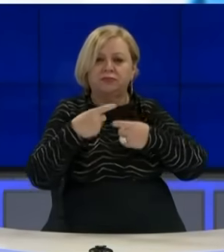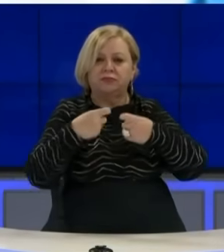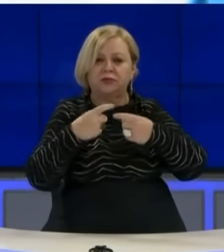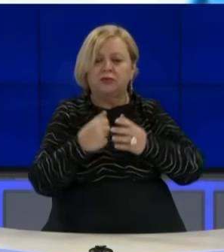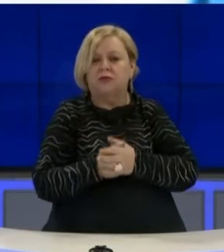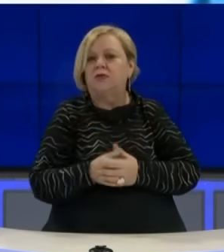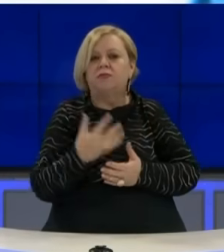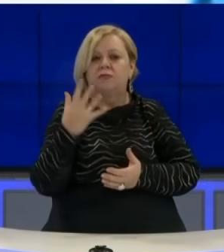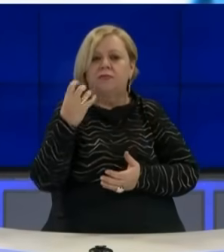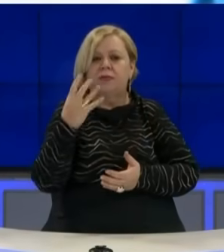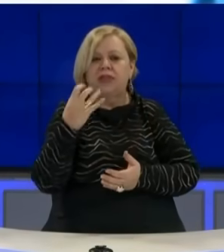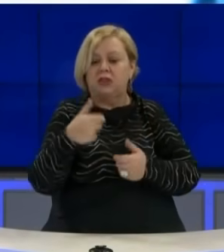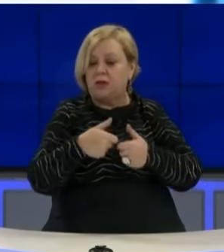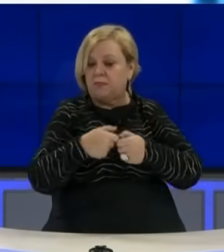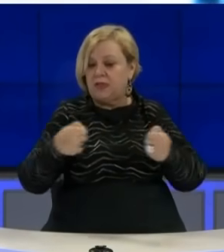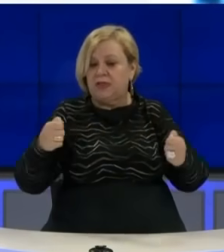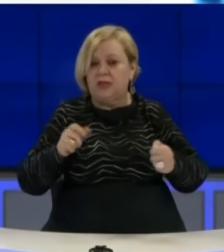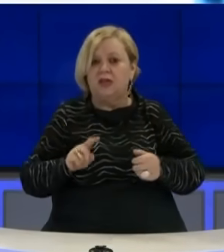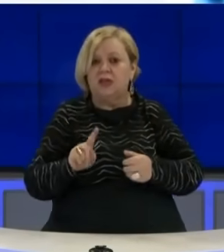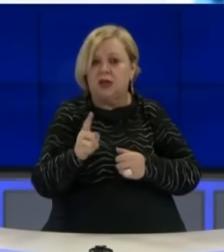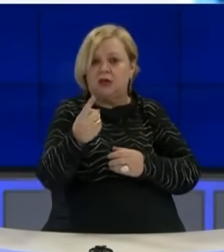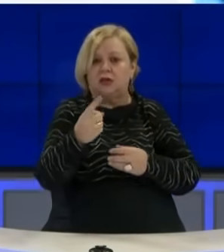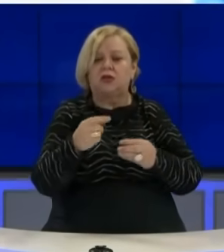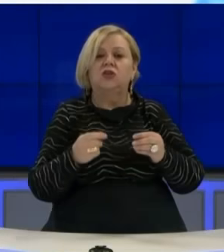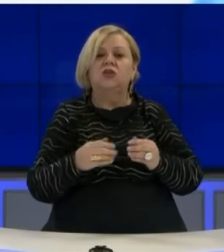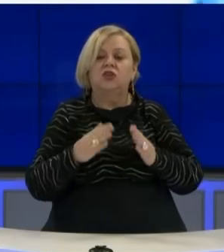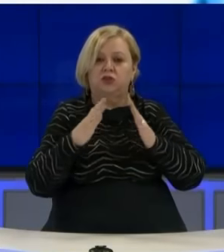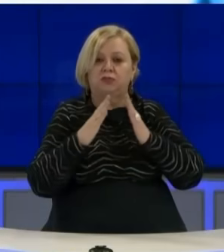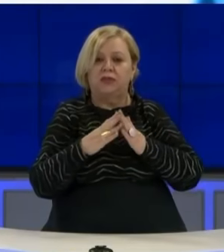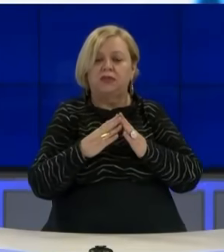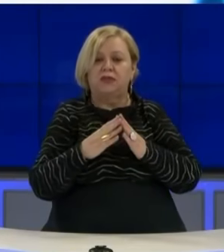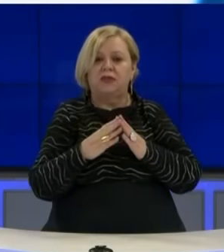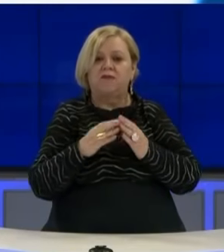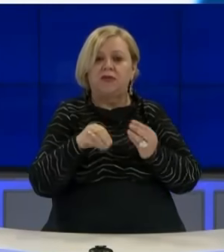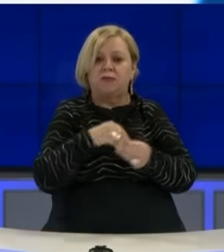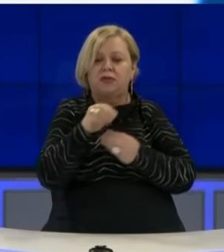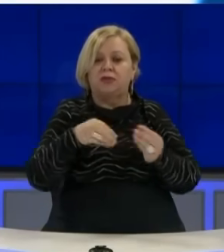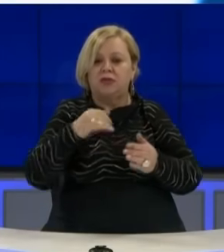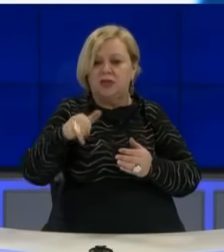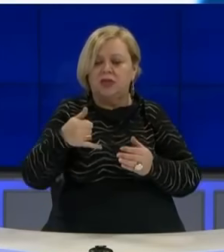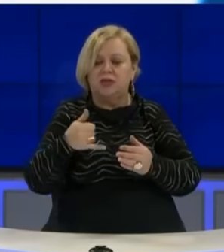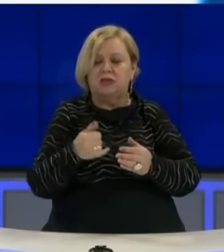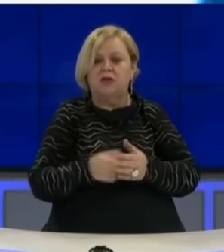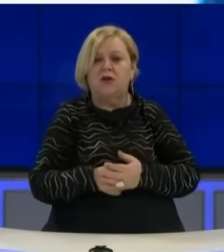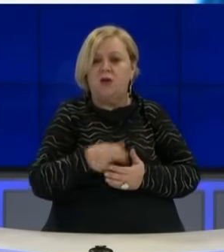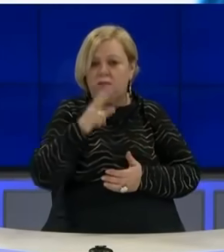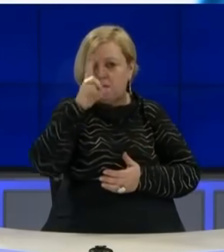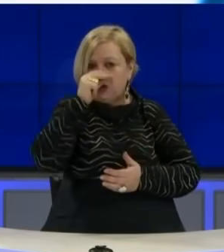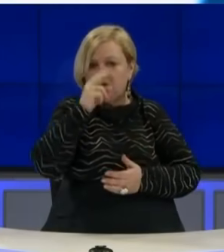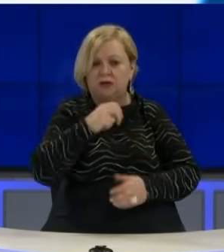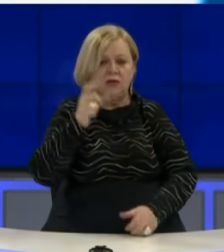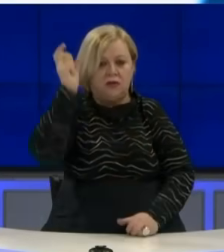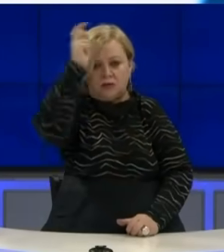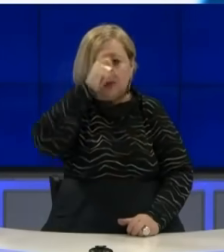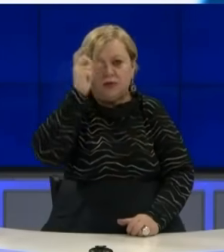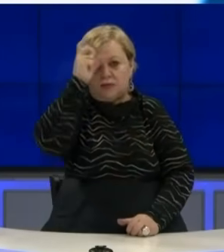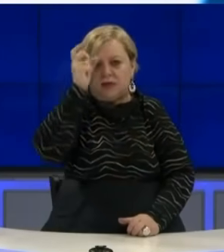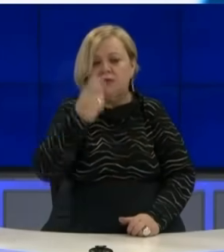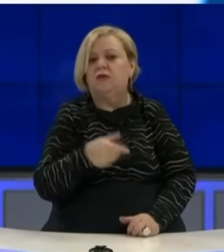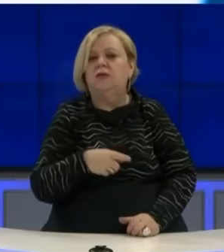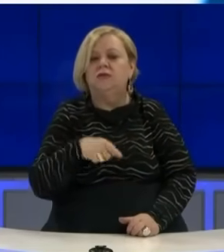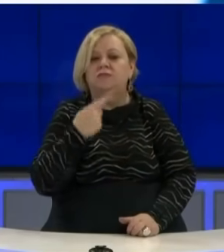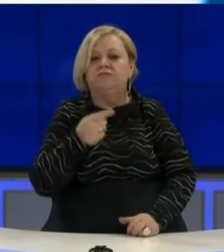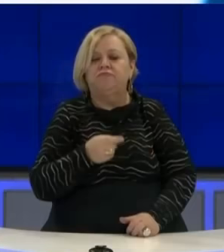rreth 500 metra larg shtëpive të lagjës Jashari kishin lëvizur forcat të policisë serbe të cilat ishin